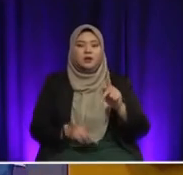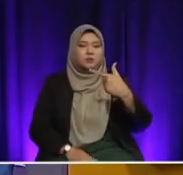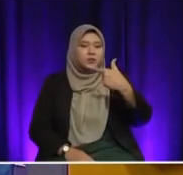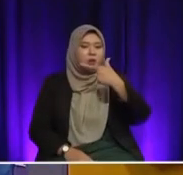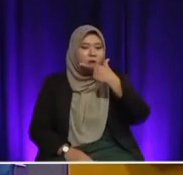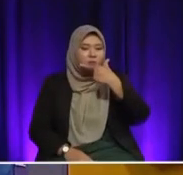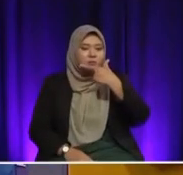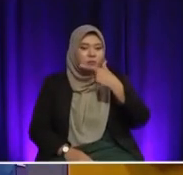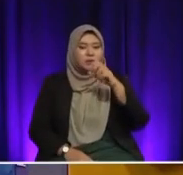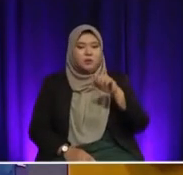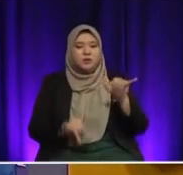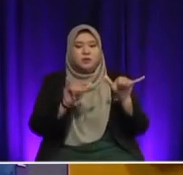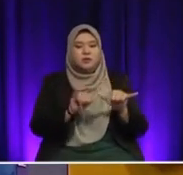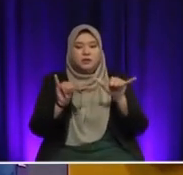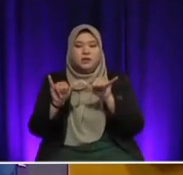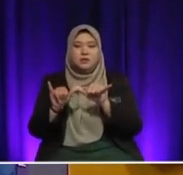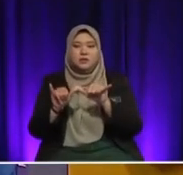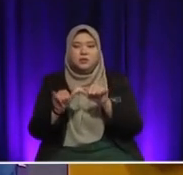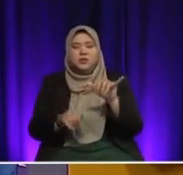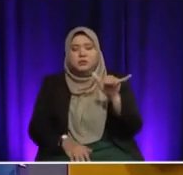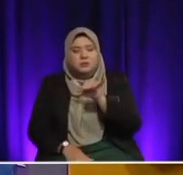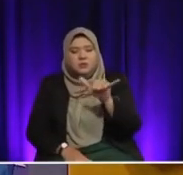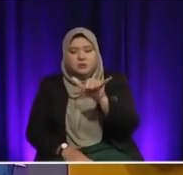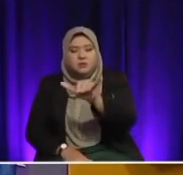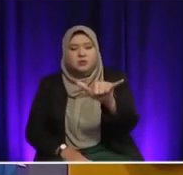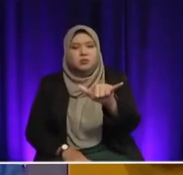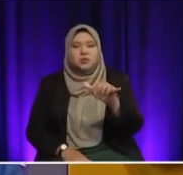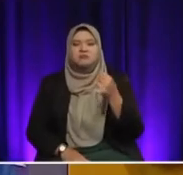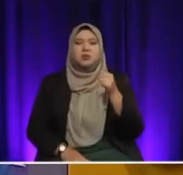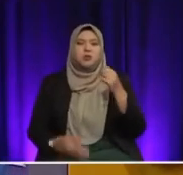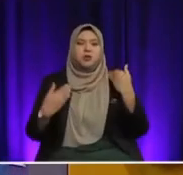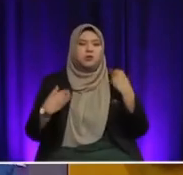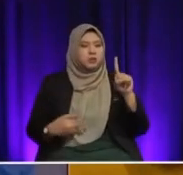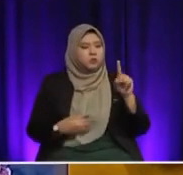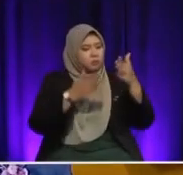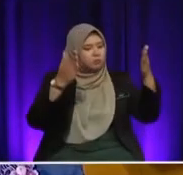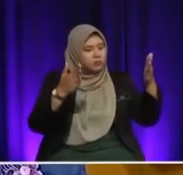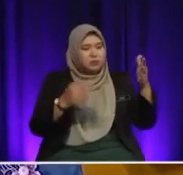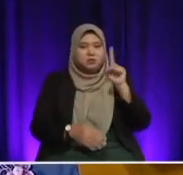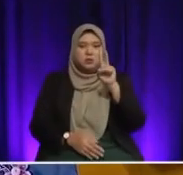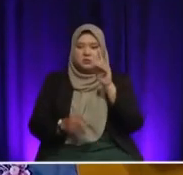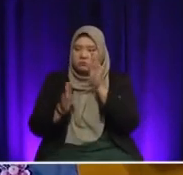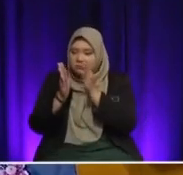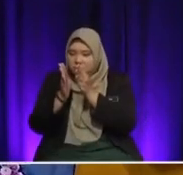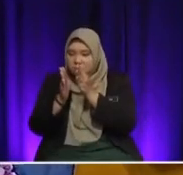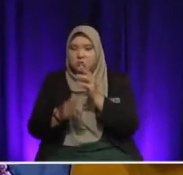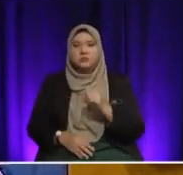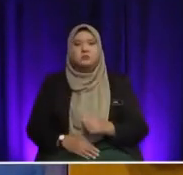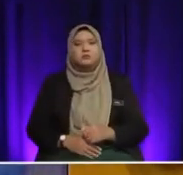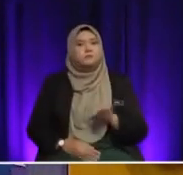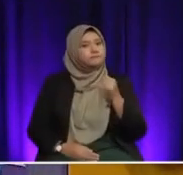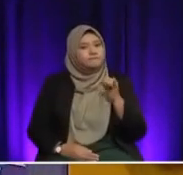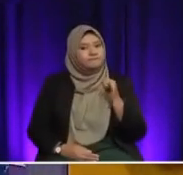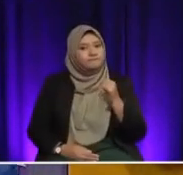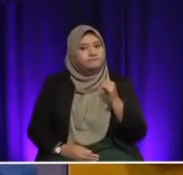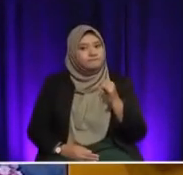kenyal. Kalau dia liat, susah pula nak gigit. Okey. Kalau dan berperisa. Kalau perasan dekat sini semua